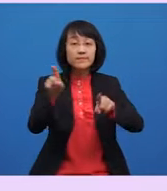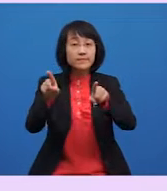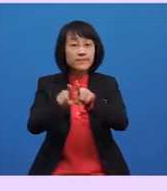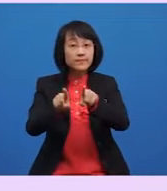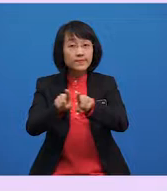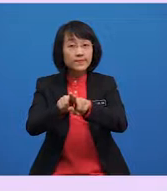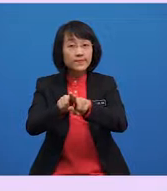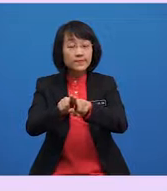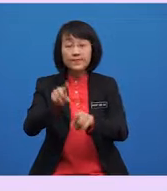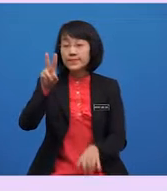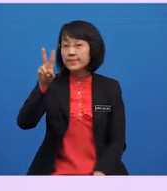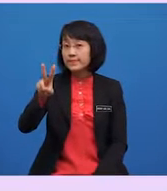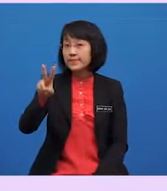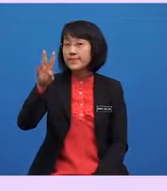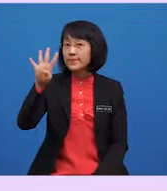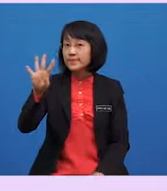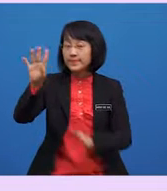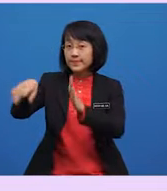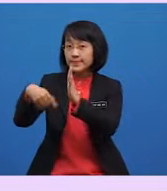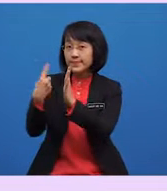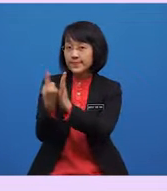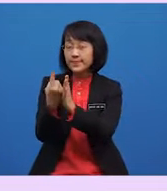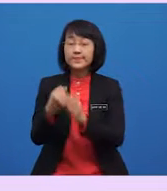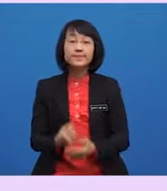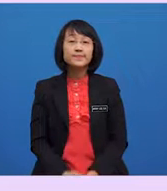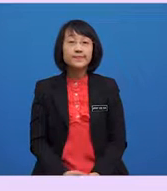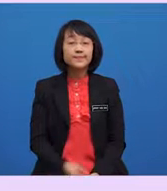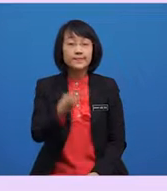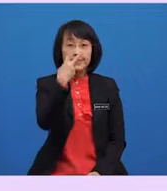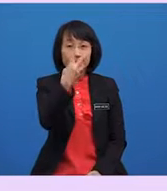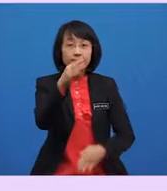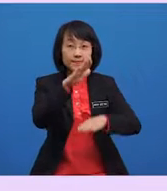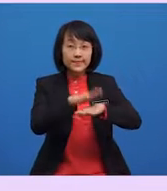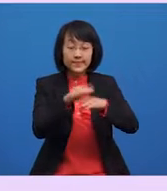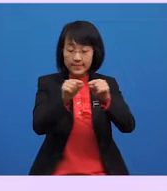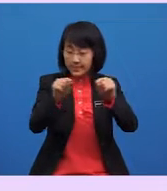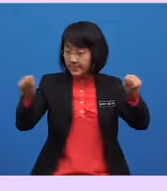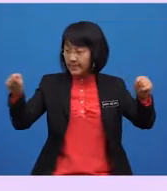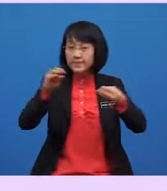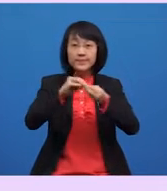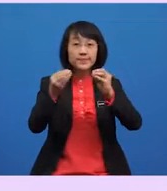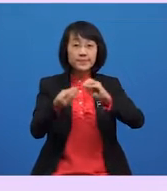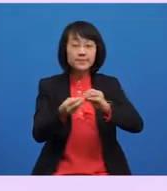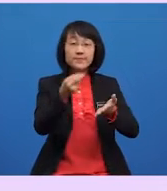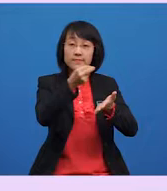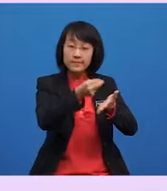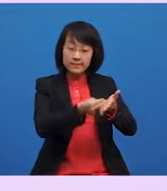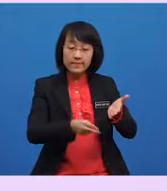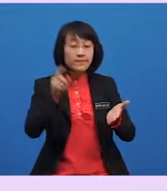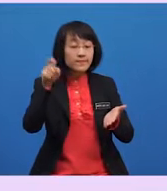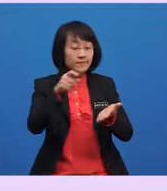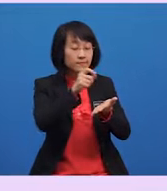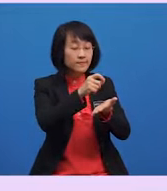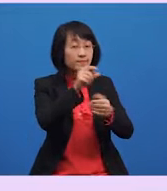bersamaan 24 jam. Lihat pada garis nombor. Nilai yang perlu